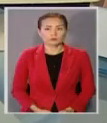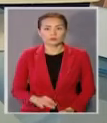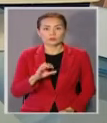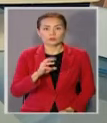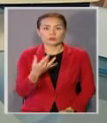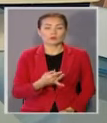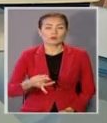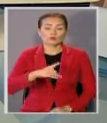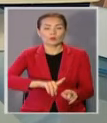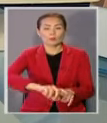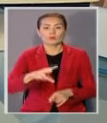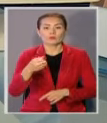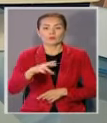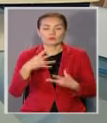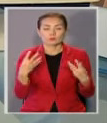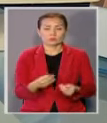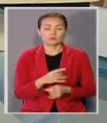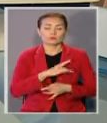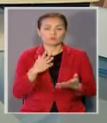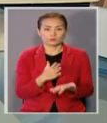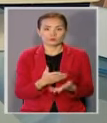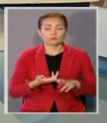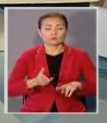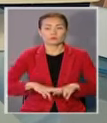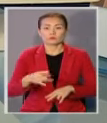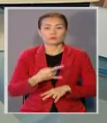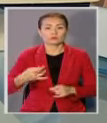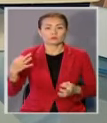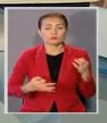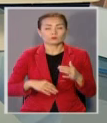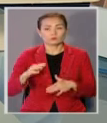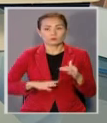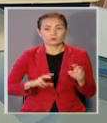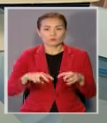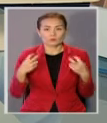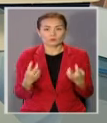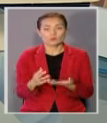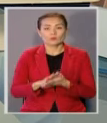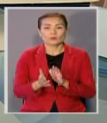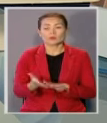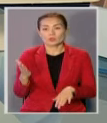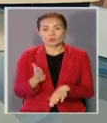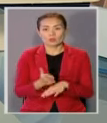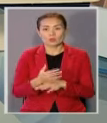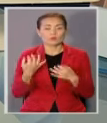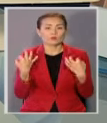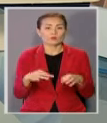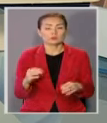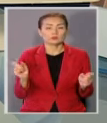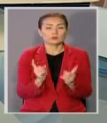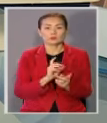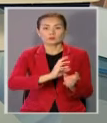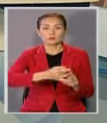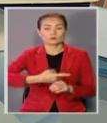Жатай ауданында да медиация күні атап өтілді. Осыған орай аудандық сот залында дөңгелек үстел ұйымдастырылды. Еркін форматты